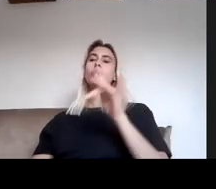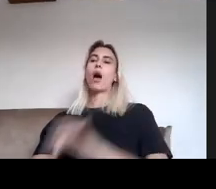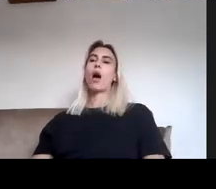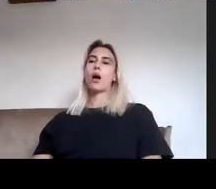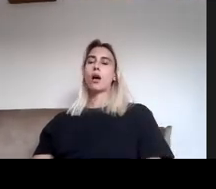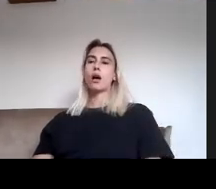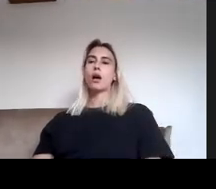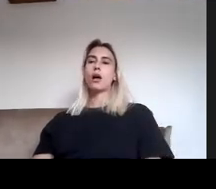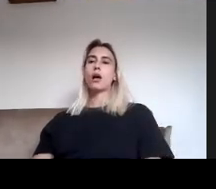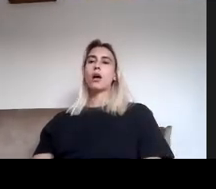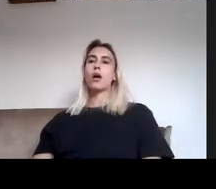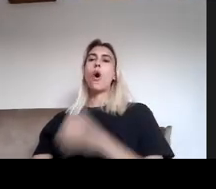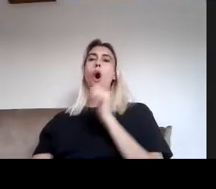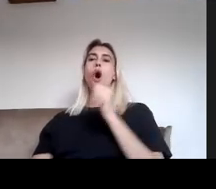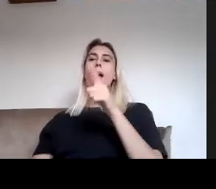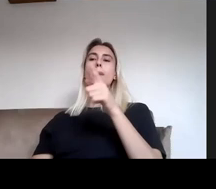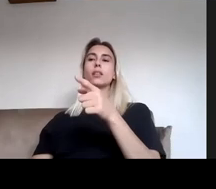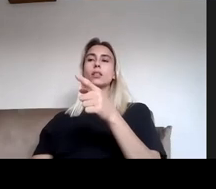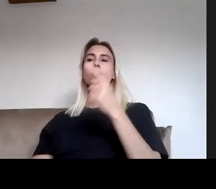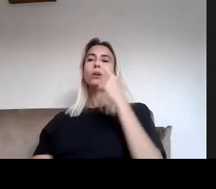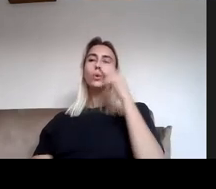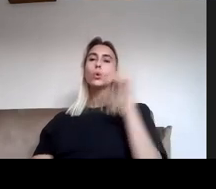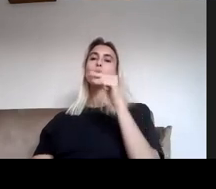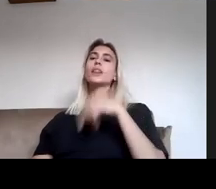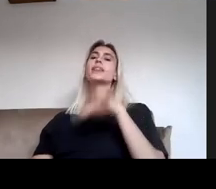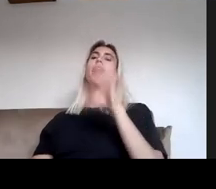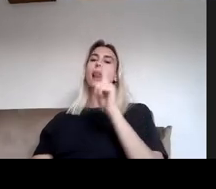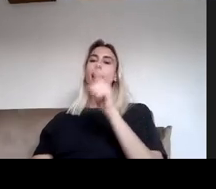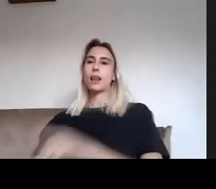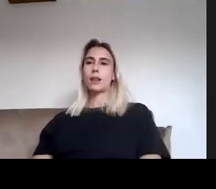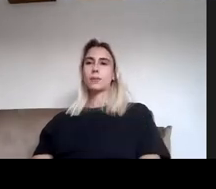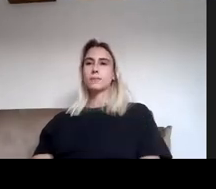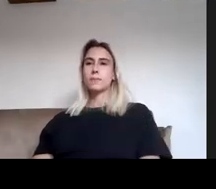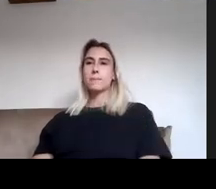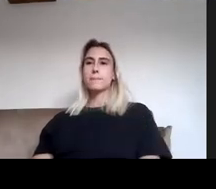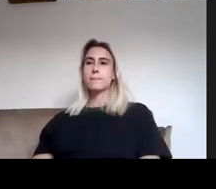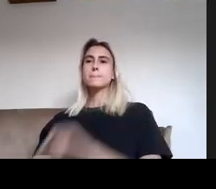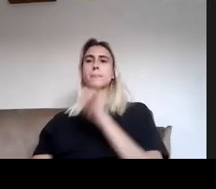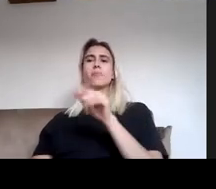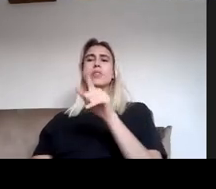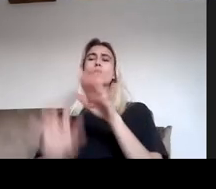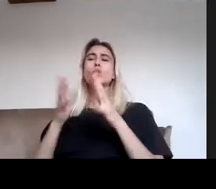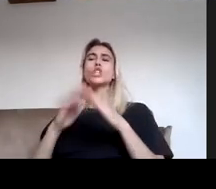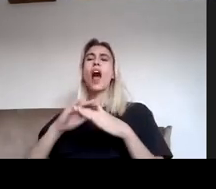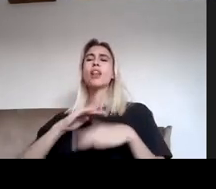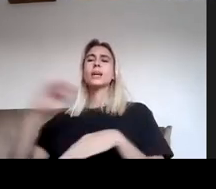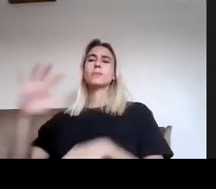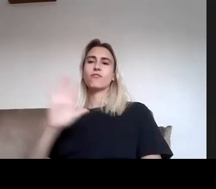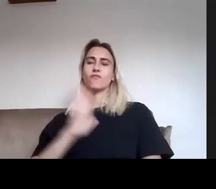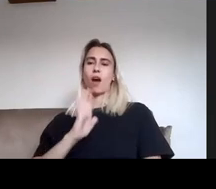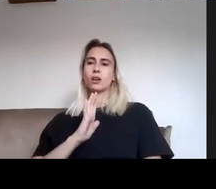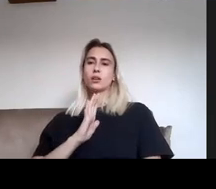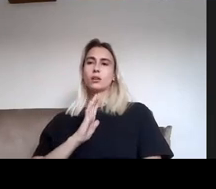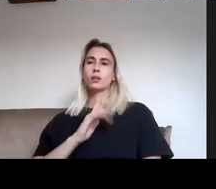zaman erişilebilirlik standartına uygun bir örnek değil zaten. Burada yine aynı şekilde bozuk bir kaldırım var. Bozuk kaldırımda